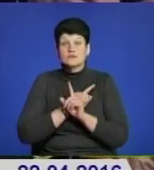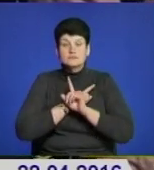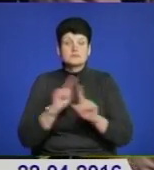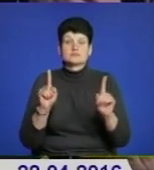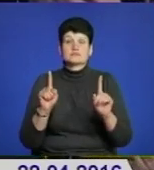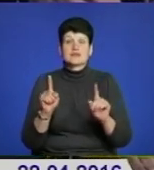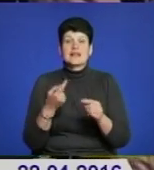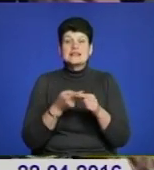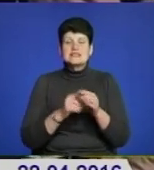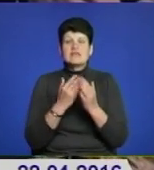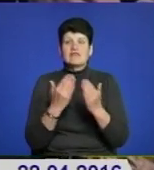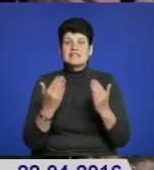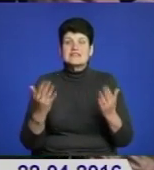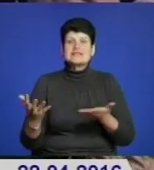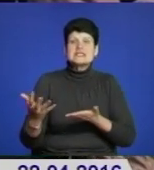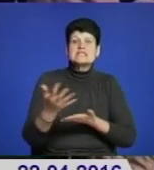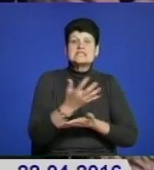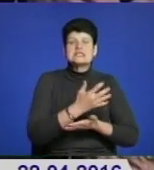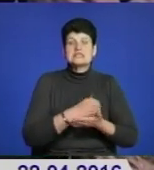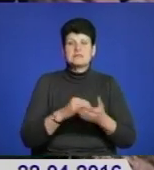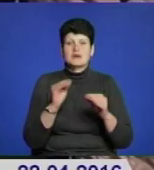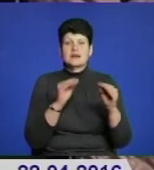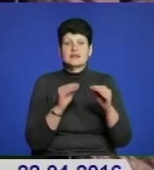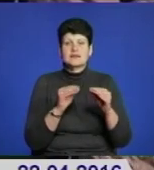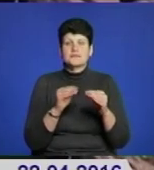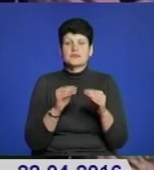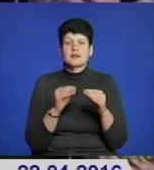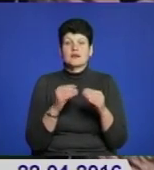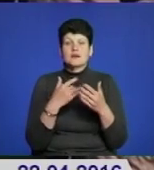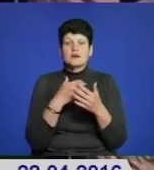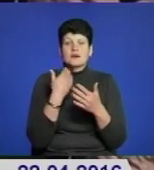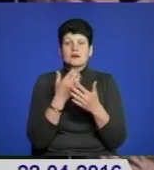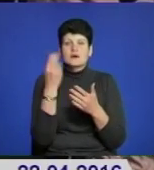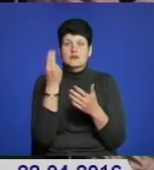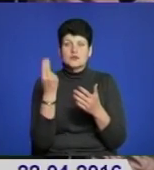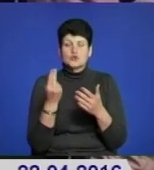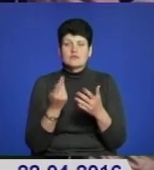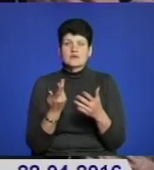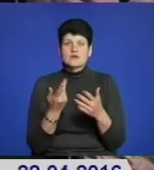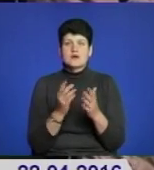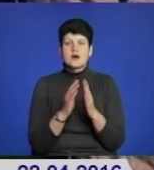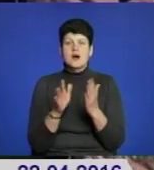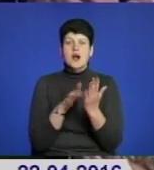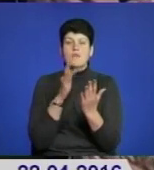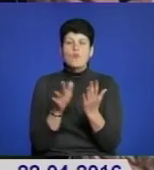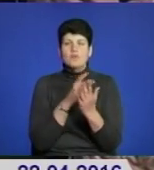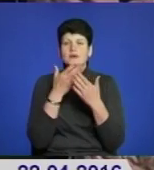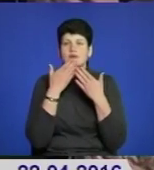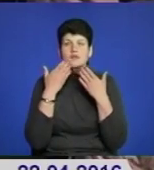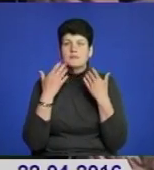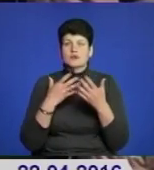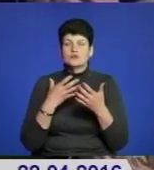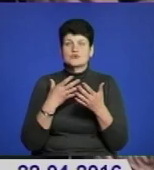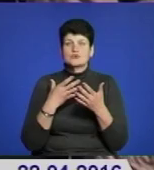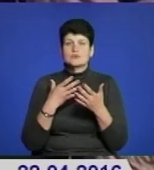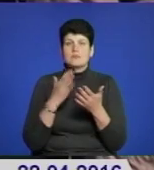цій виставці зібрані ілюстровані альбоми, які не мають такої, можна сказати, своєї, вони